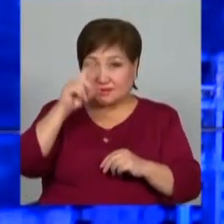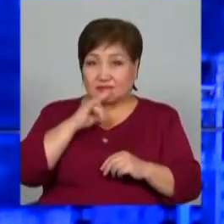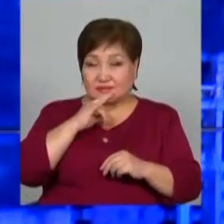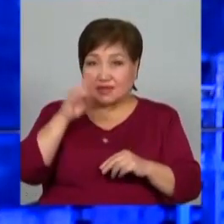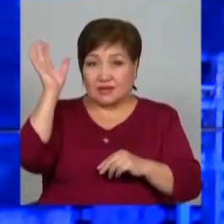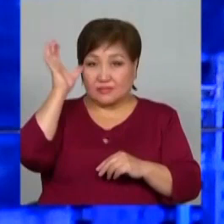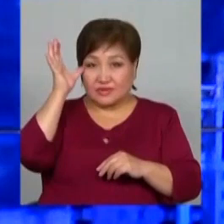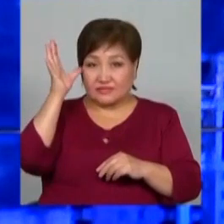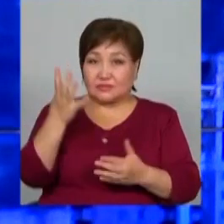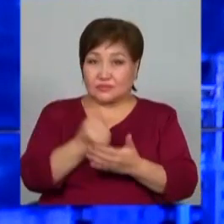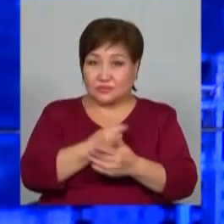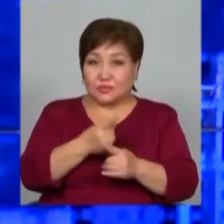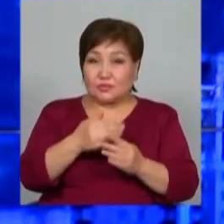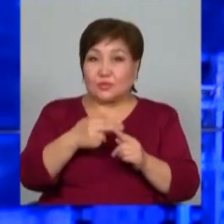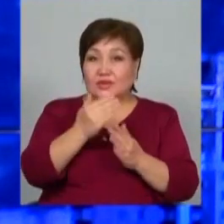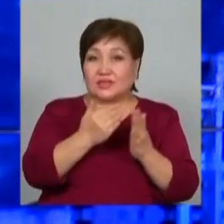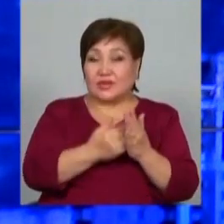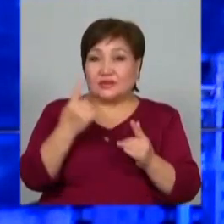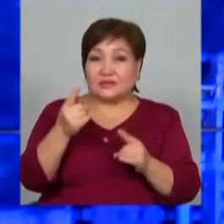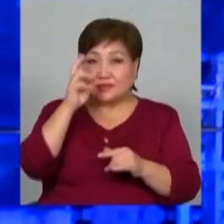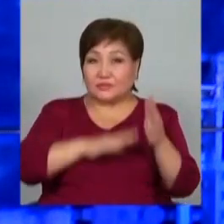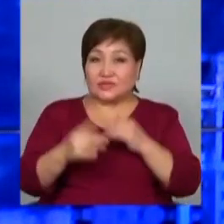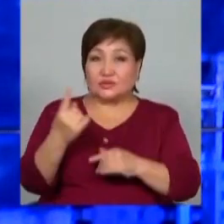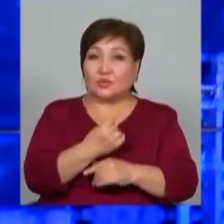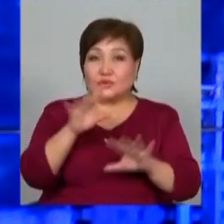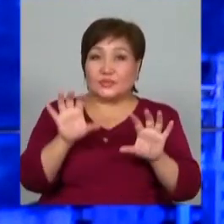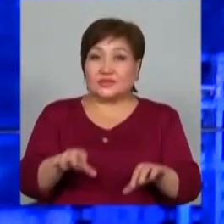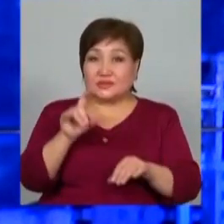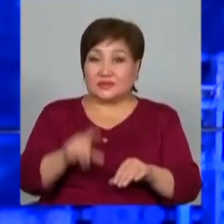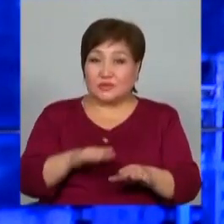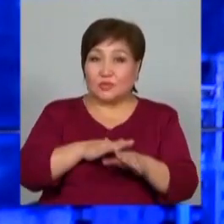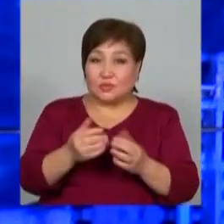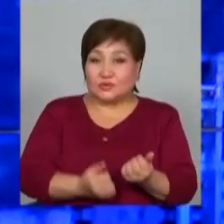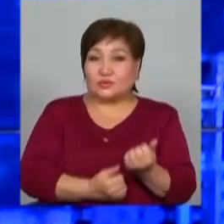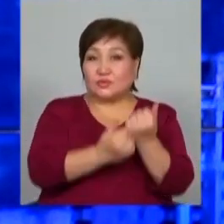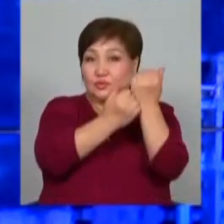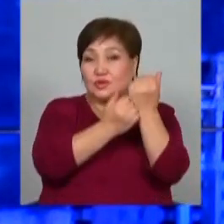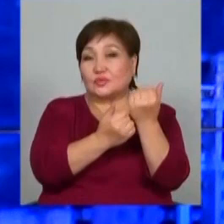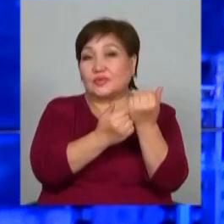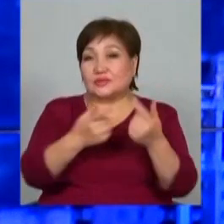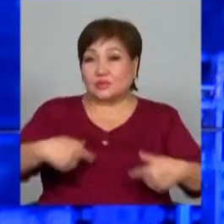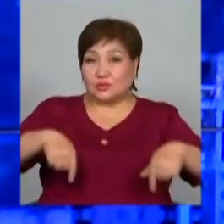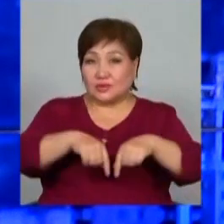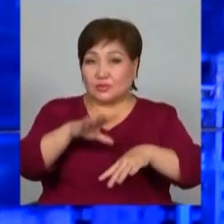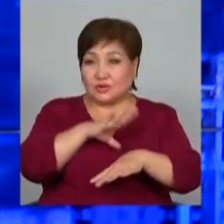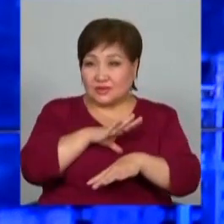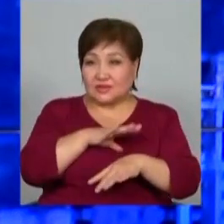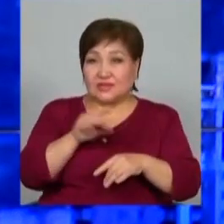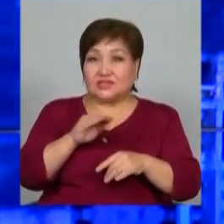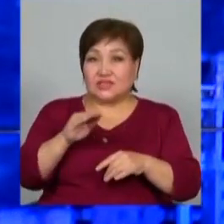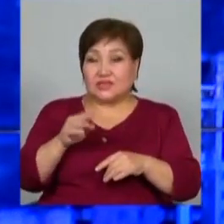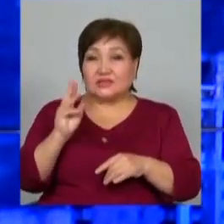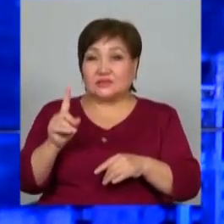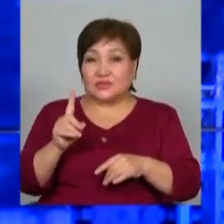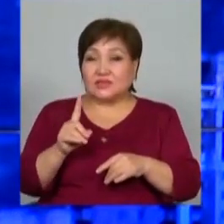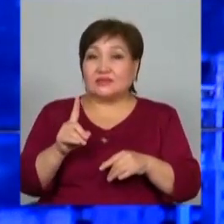жастарына қанат бітірген бұл бағдарлама еліміздің тұңғыш президентінің тікелей қолдауымен құрылған еді. Жанар Ғаниқызы мұхит асып білімін арттырғандармен